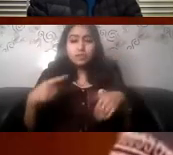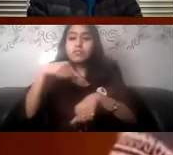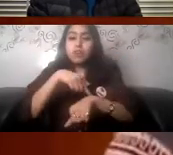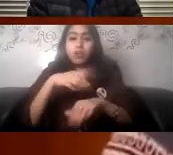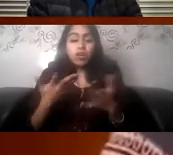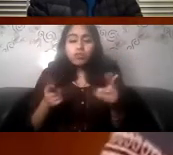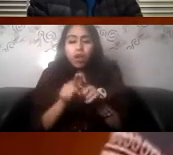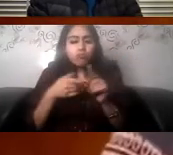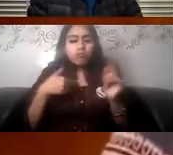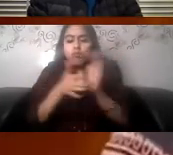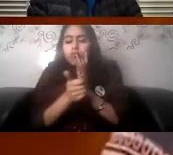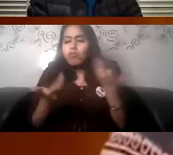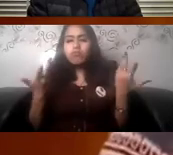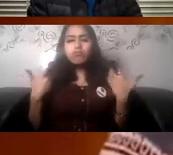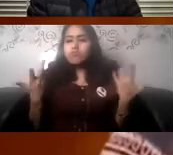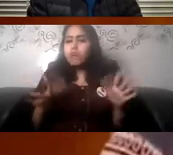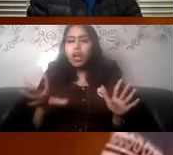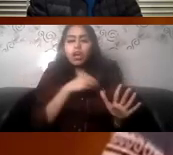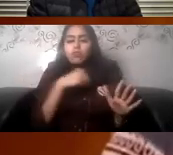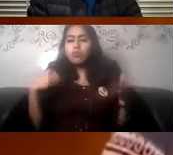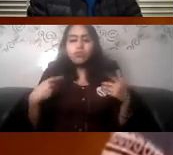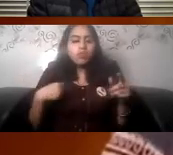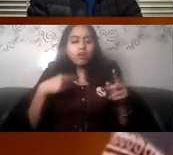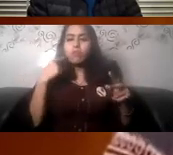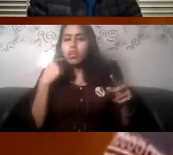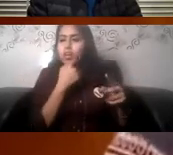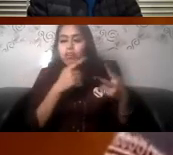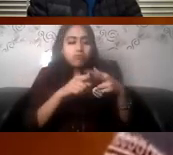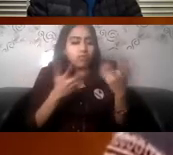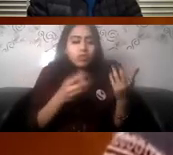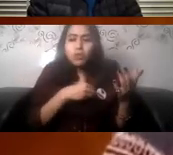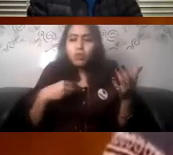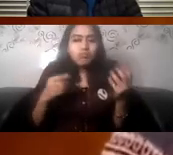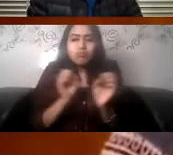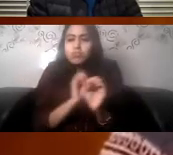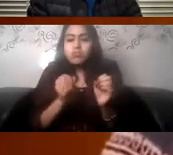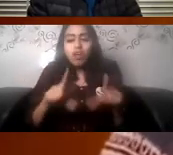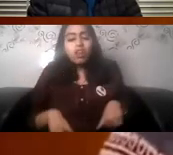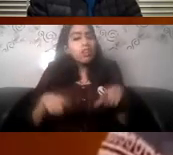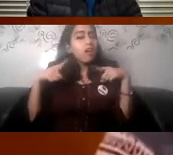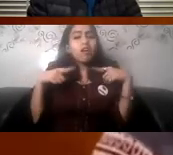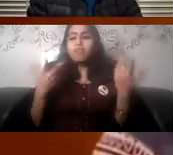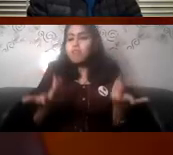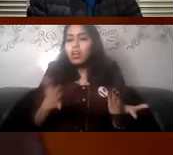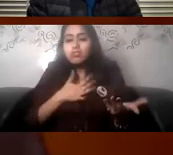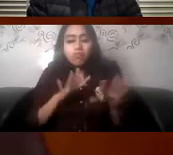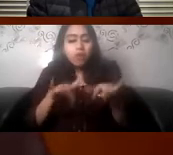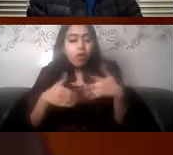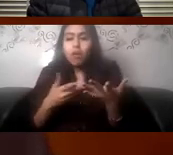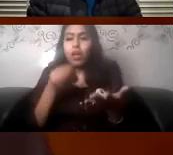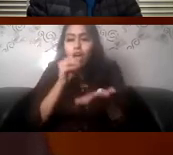स्किल चला गया, मतलब आप देख नहीं पा रहे तो आप अपना काम नहीं कर पाएंगे, और काम नहीं कर पाएंगे तो जीवन बहुत स्ट्रगलिंग हो जाएगा।